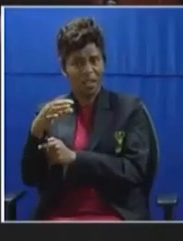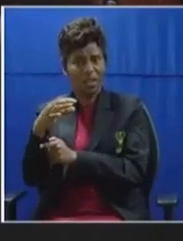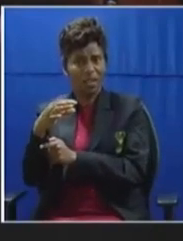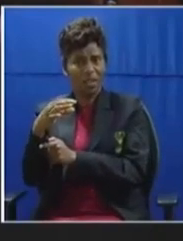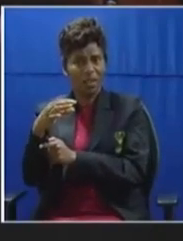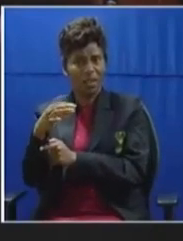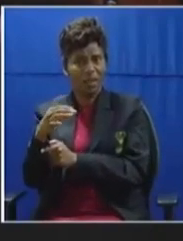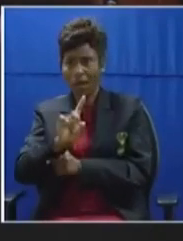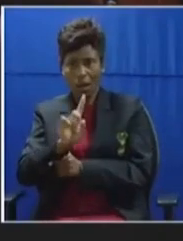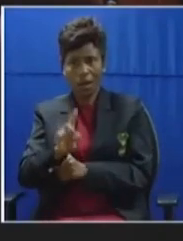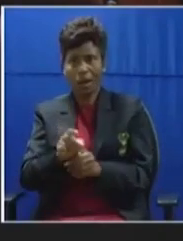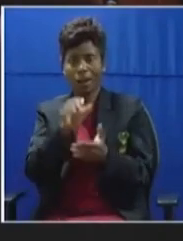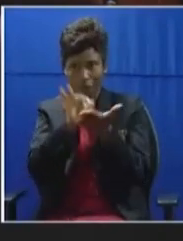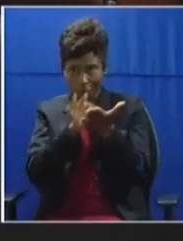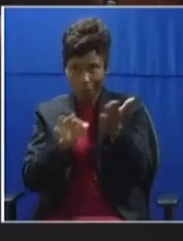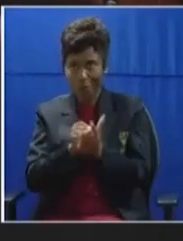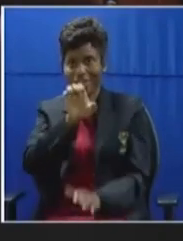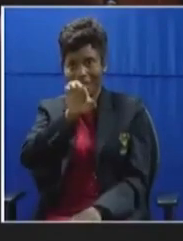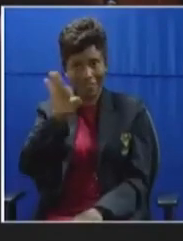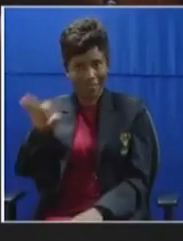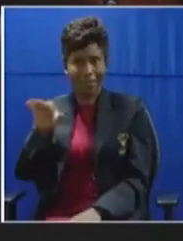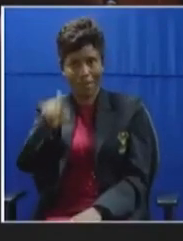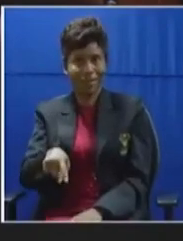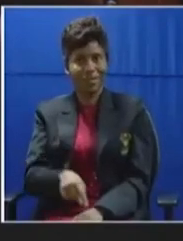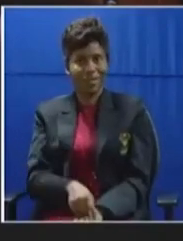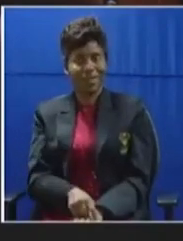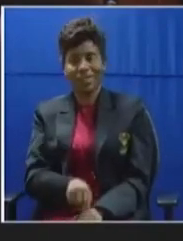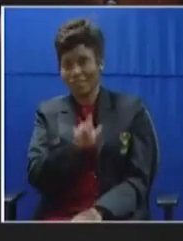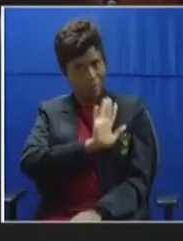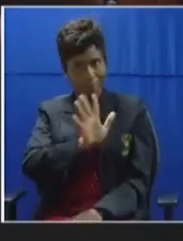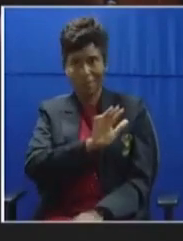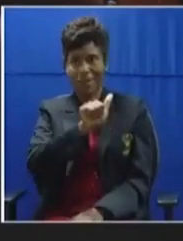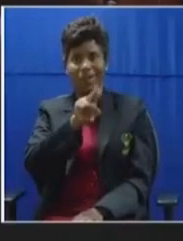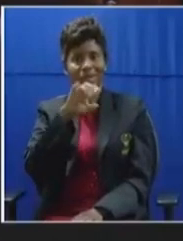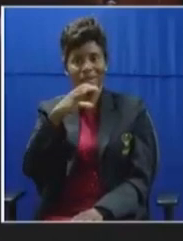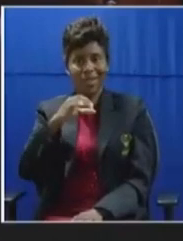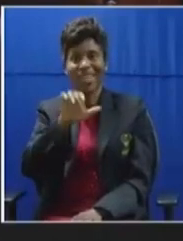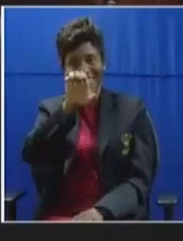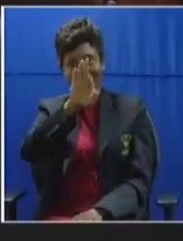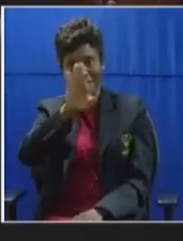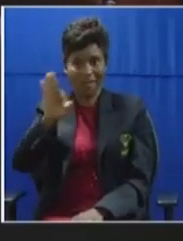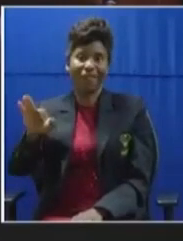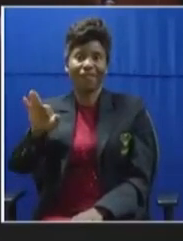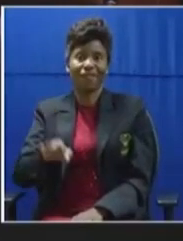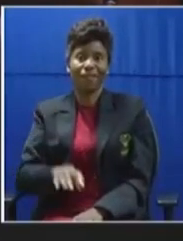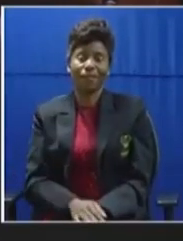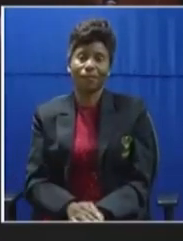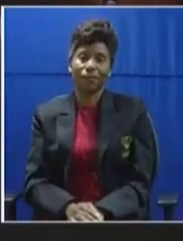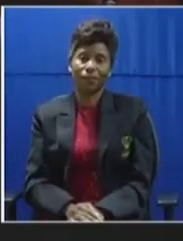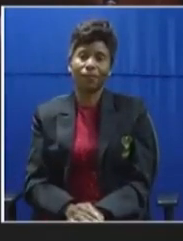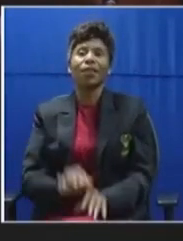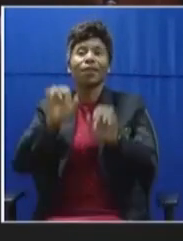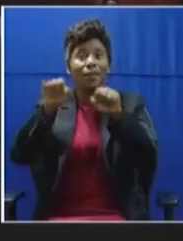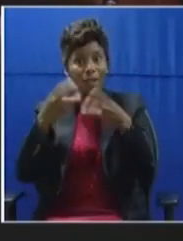take your seat. Vote EFF. Vote EFF. Honorable Kaula, take your seat. Yeah, abantu abavotela yena. Honorable